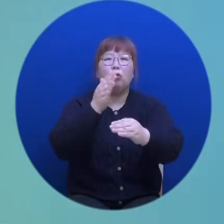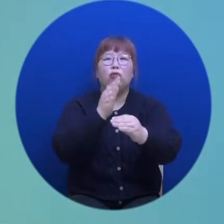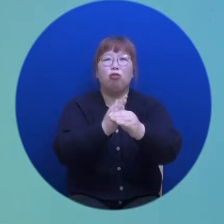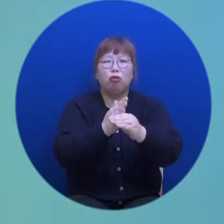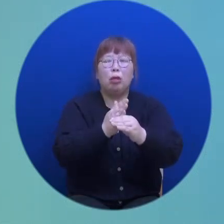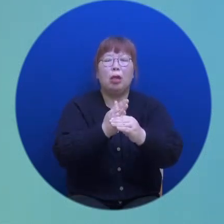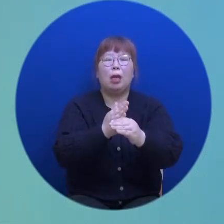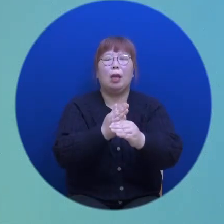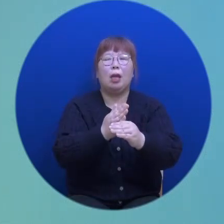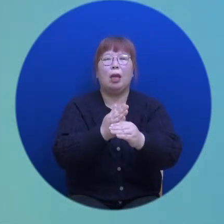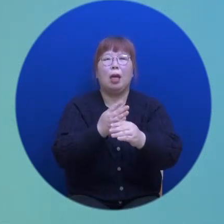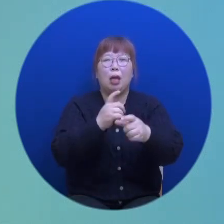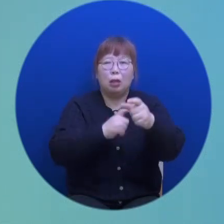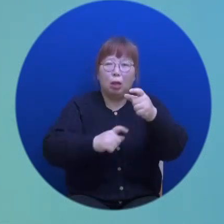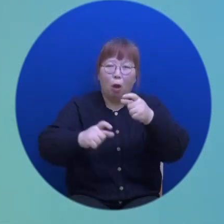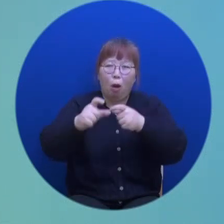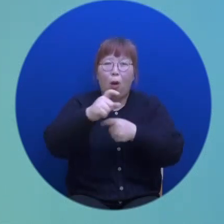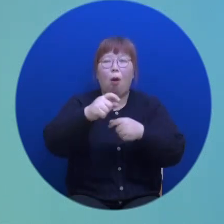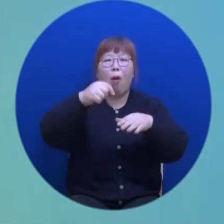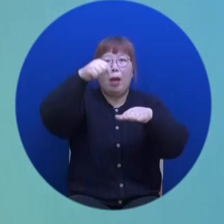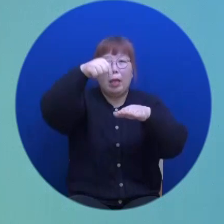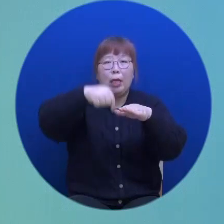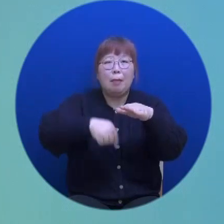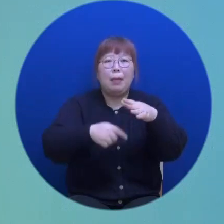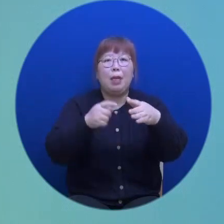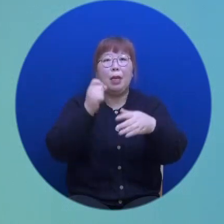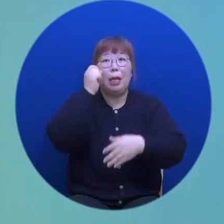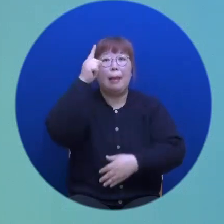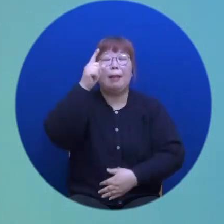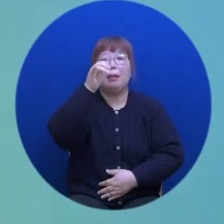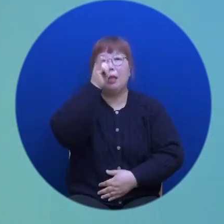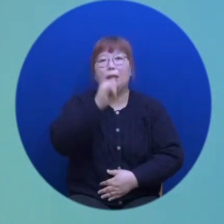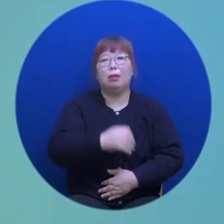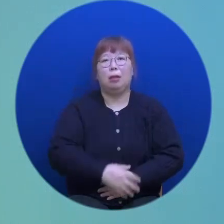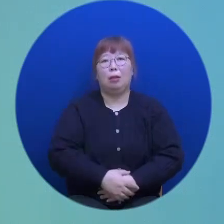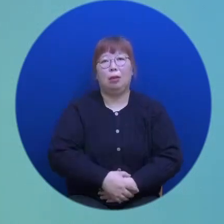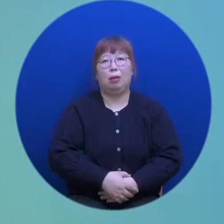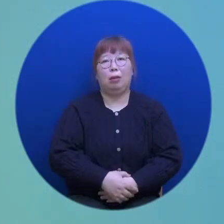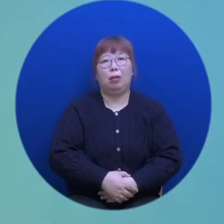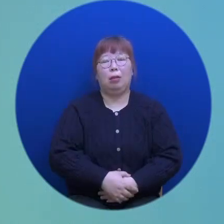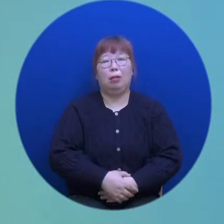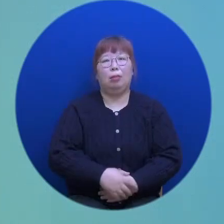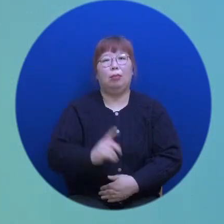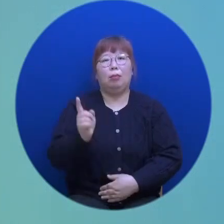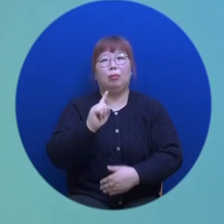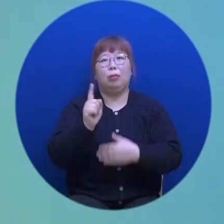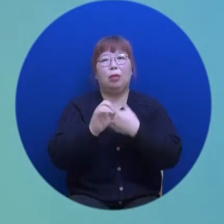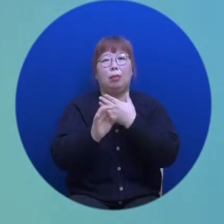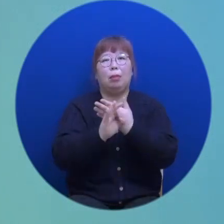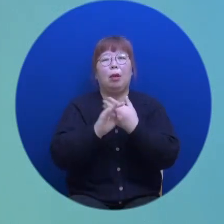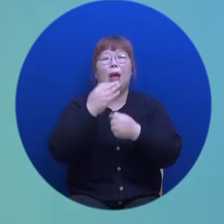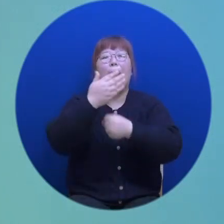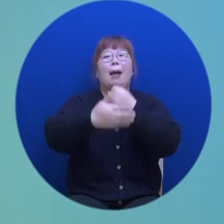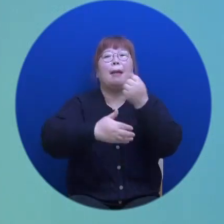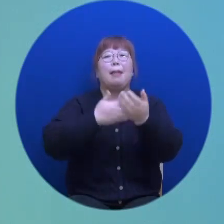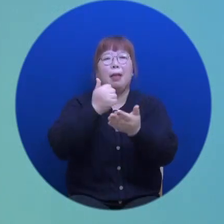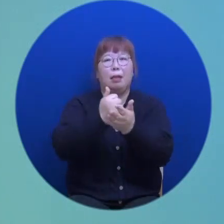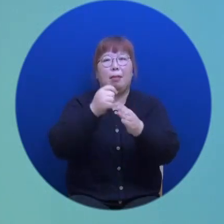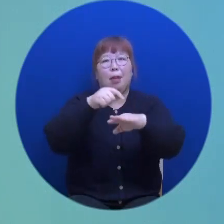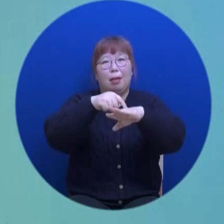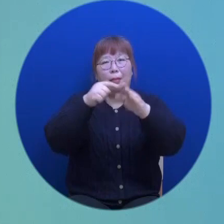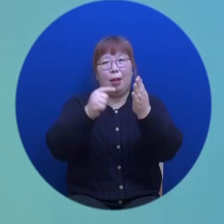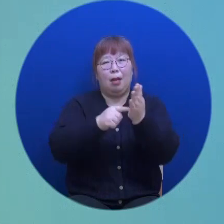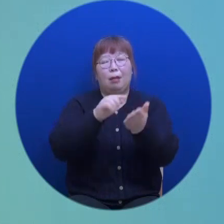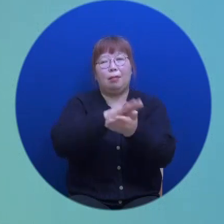더 깊이 알아가게 되는 것이 있었어요. 그것이 무엇입니까? 바로 하나님의